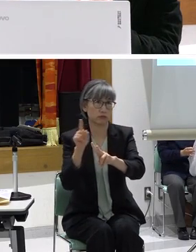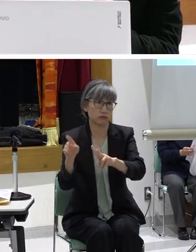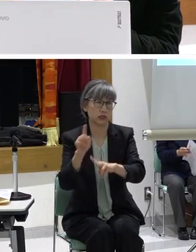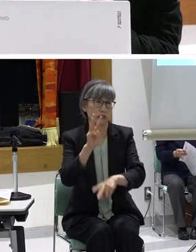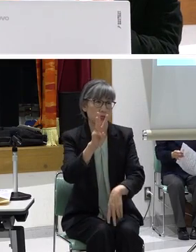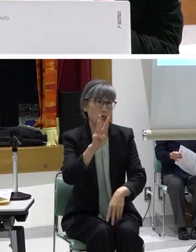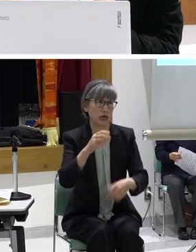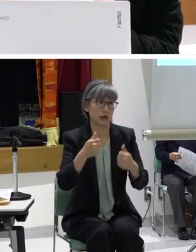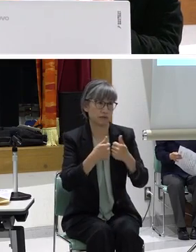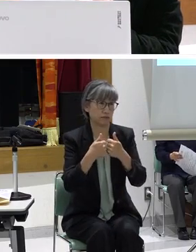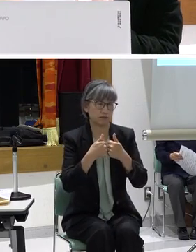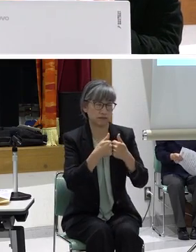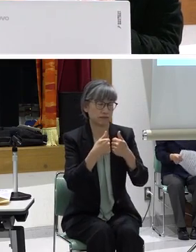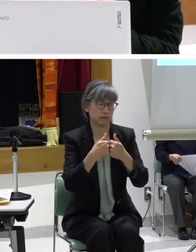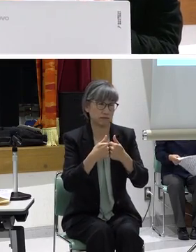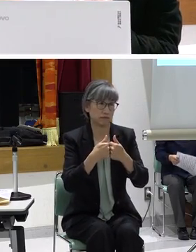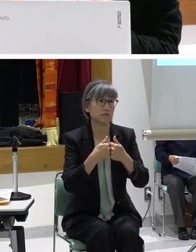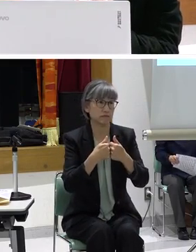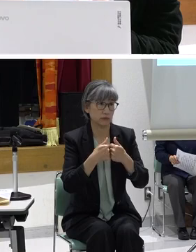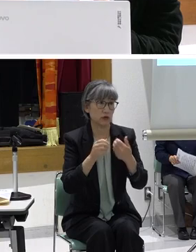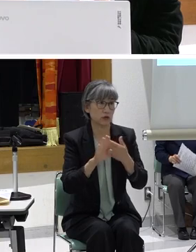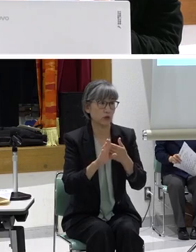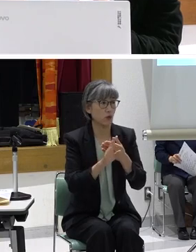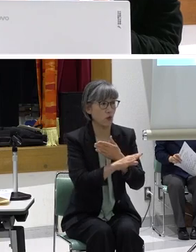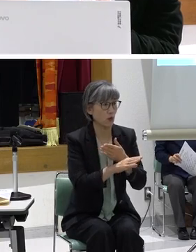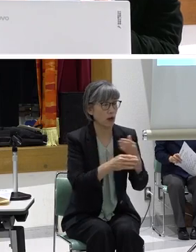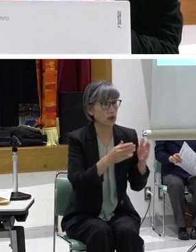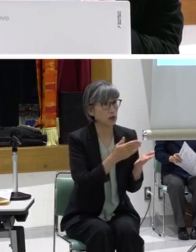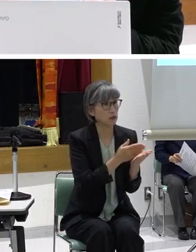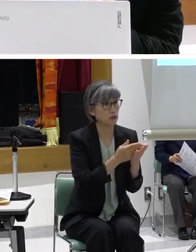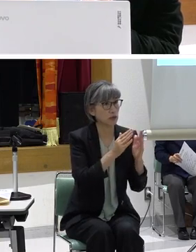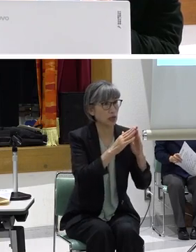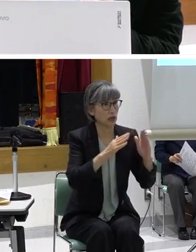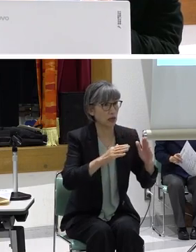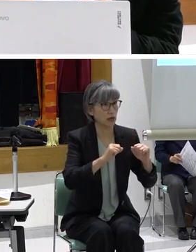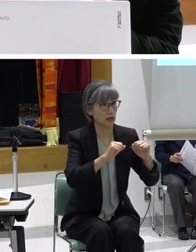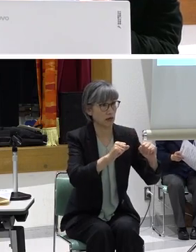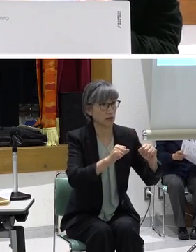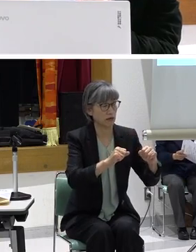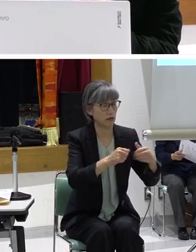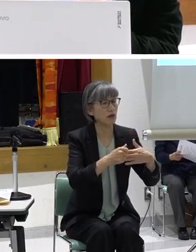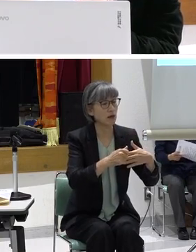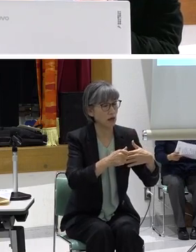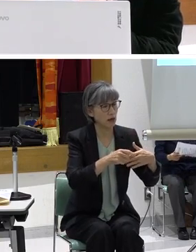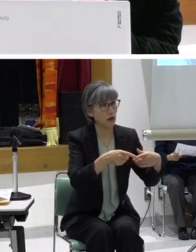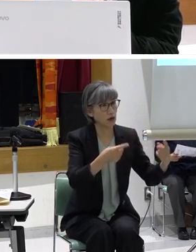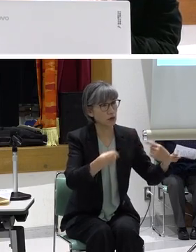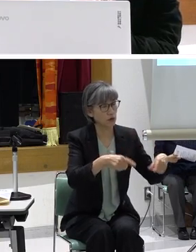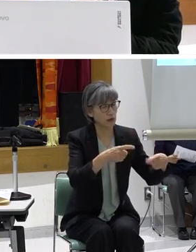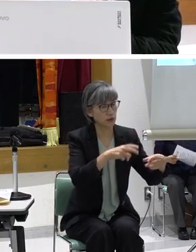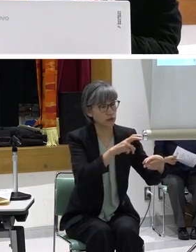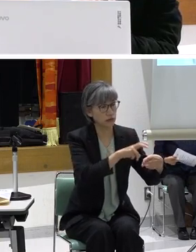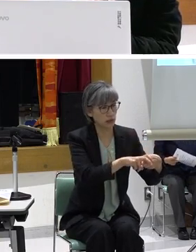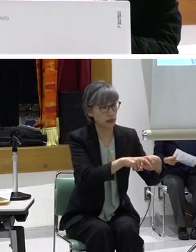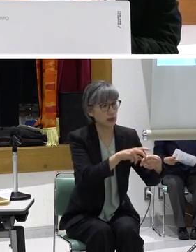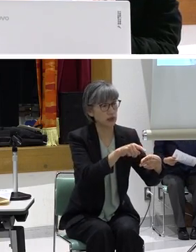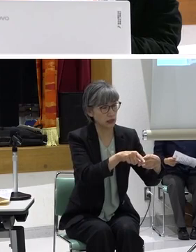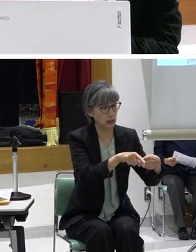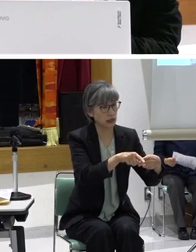それ以外に分科会を持ちましてね、テーマ、車椅子席や、まあ、その座席のあり